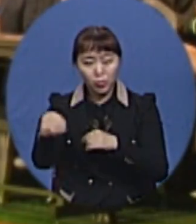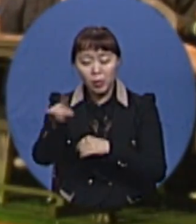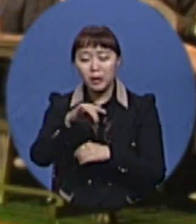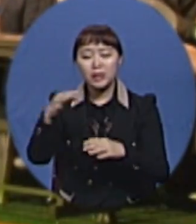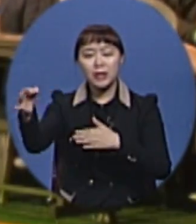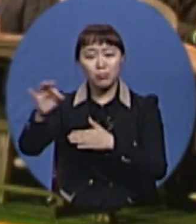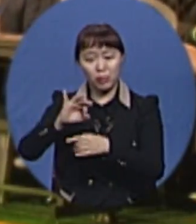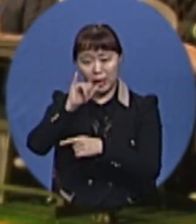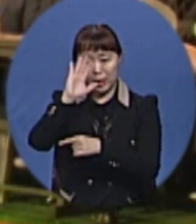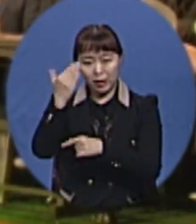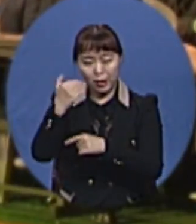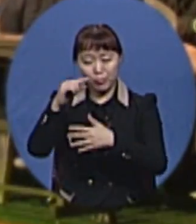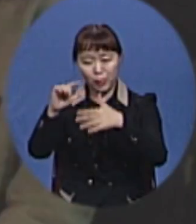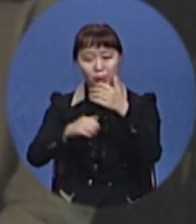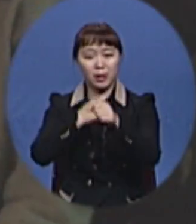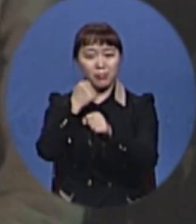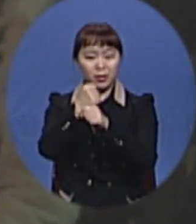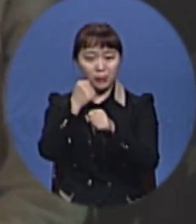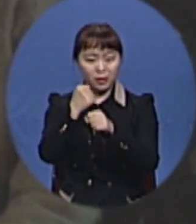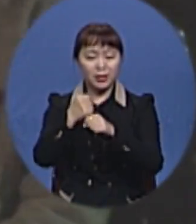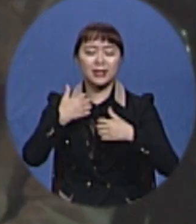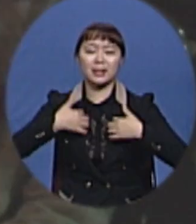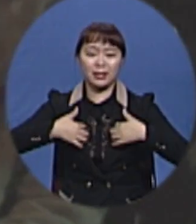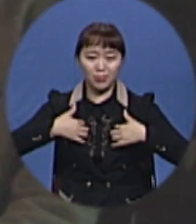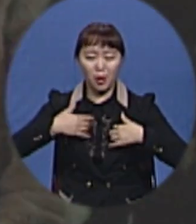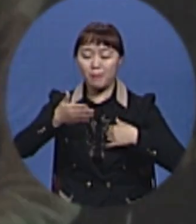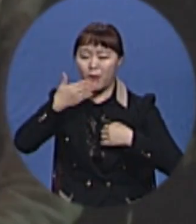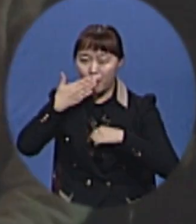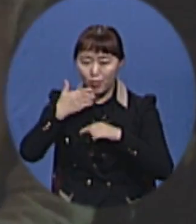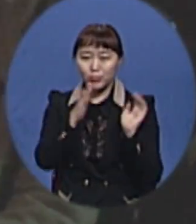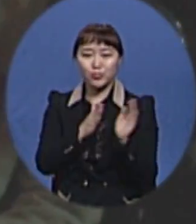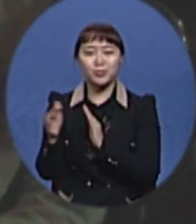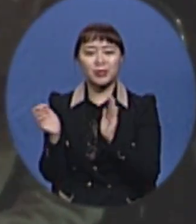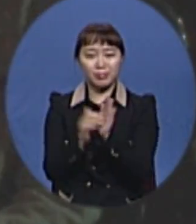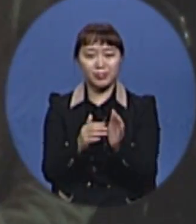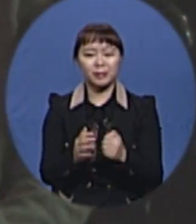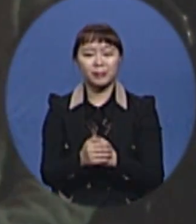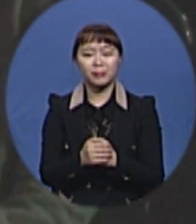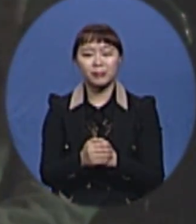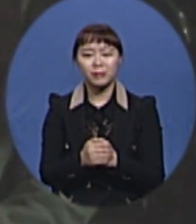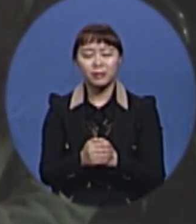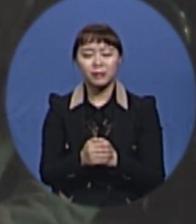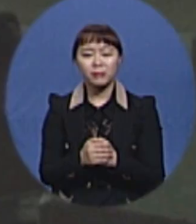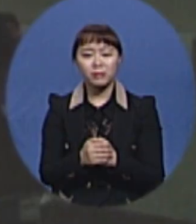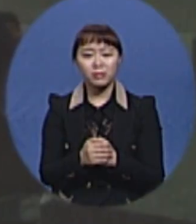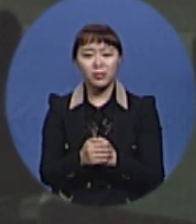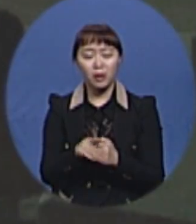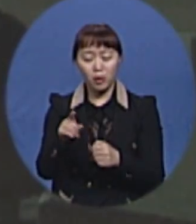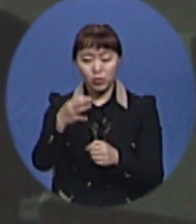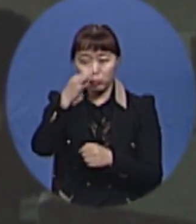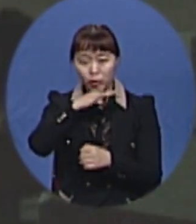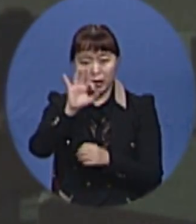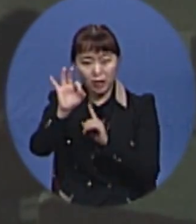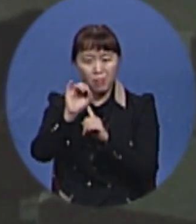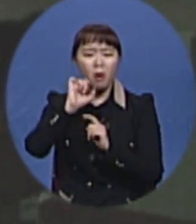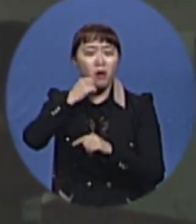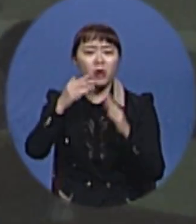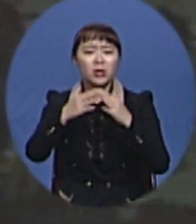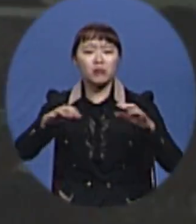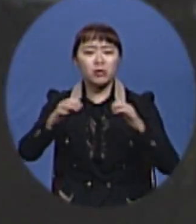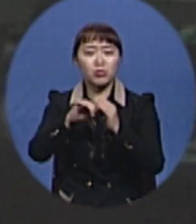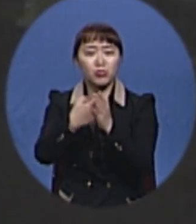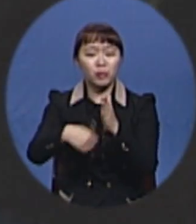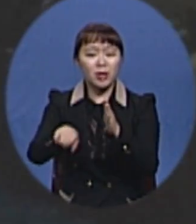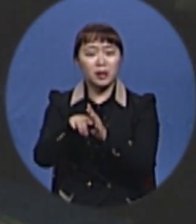학생들이 기부도 할 수 있는 컨텐츠를 만들어 즐길거리와 먹거리를 준비했습니다. 여기서 나오는 수익금은 어려운 이웃들을